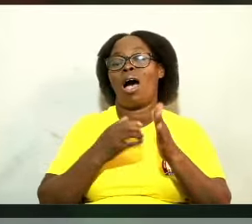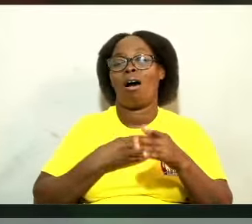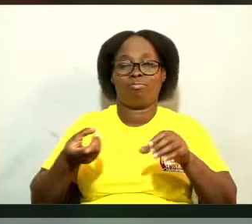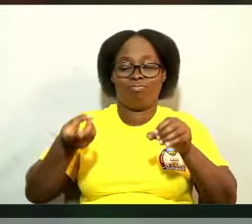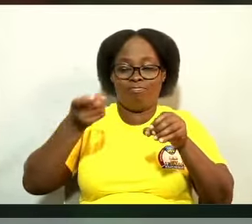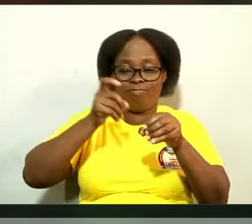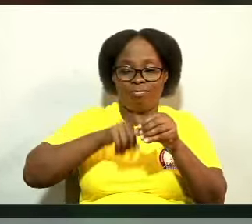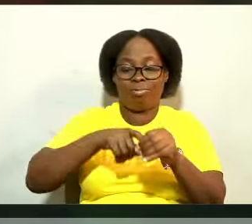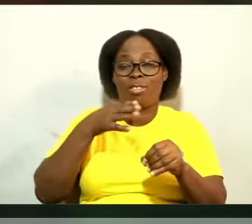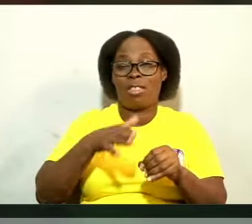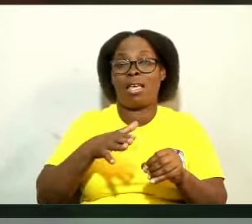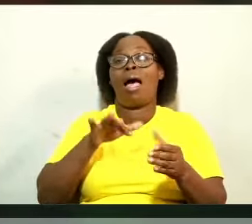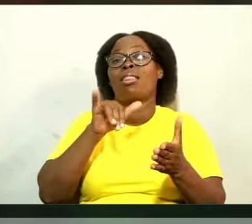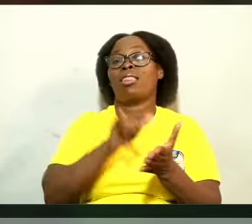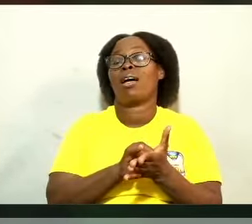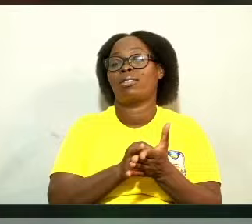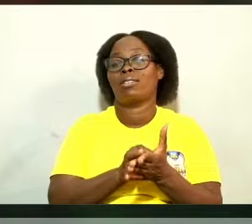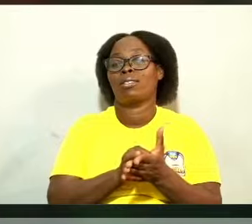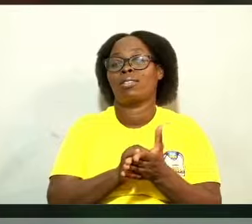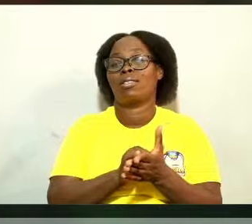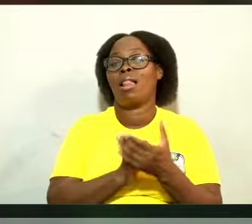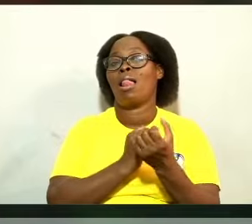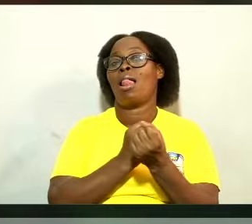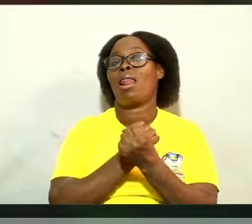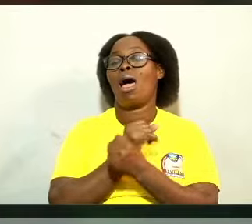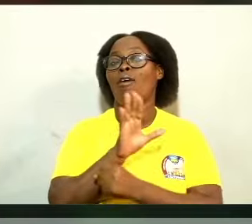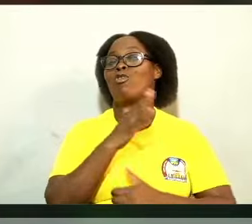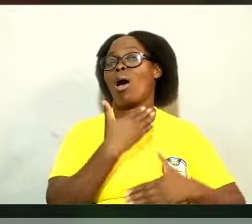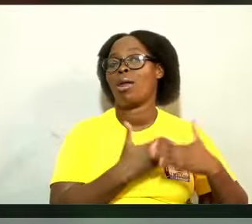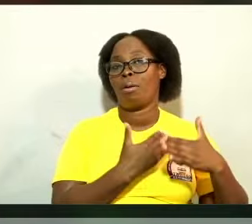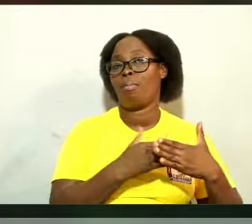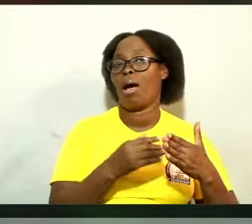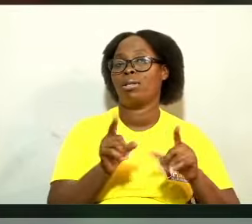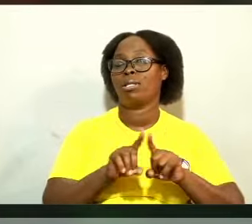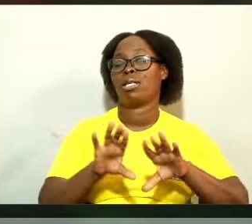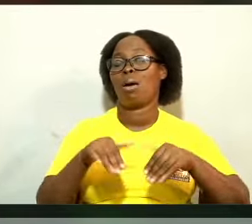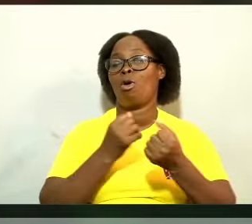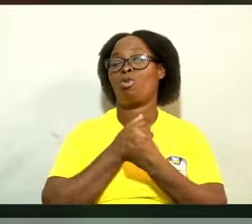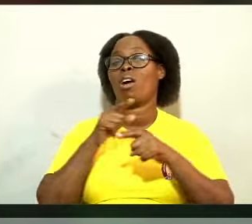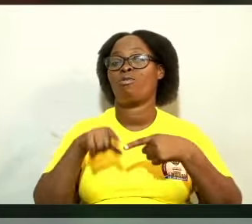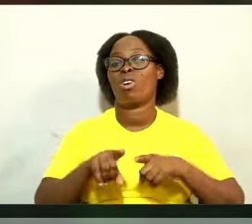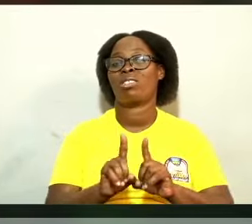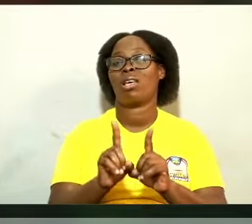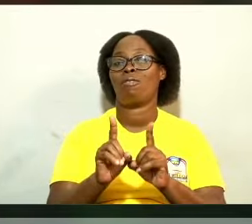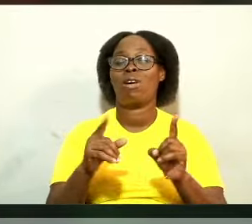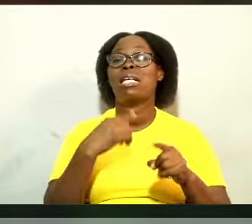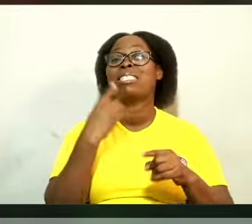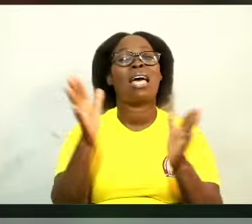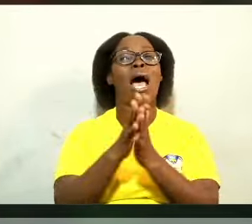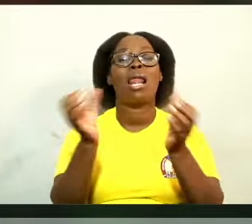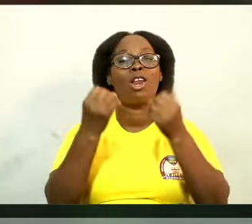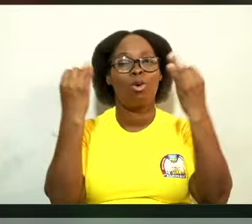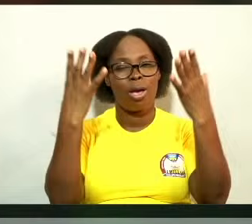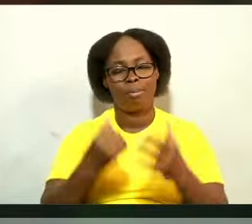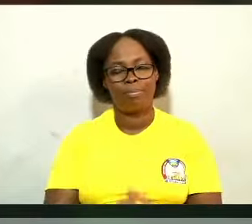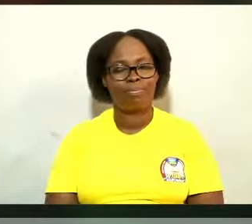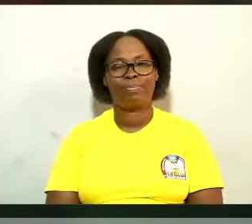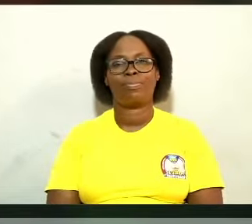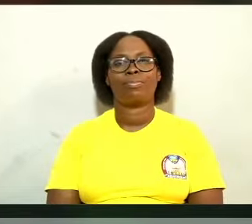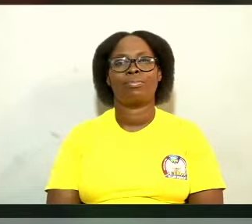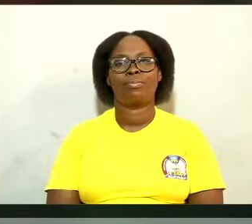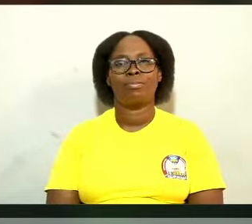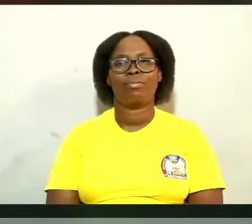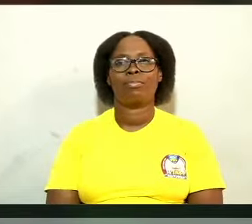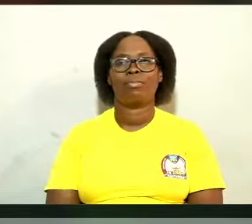hili ya kwamba mpende jirani yako kama nafsi yako. Sema haleluya kwa hilo.